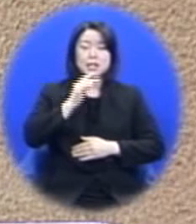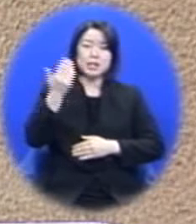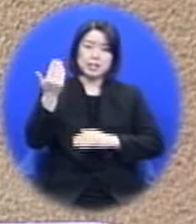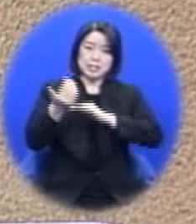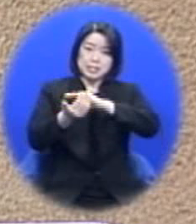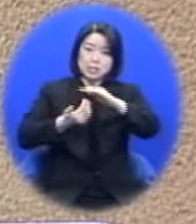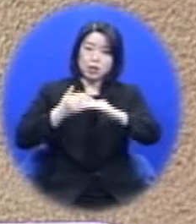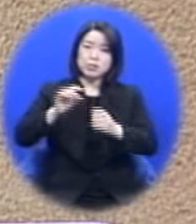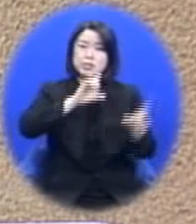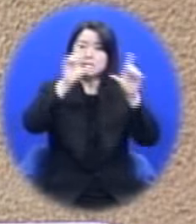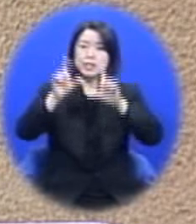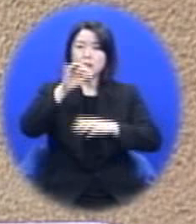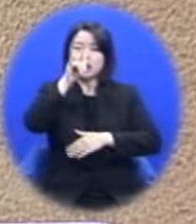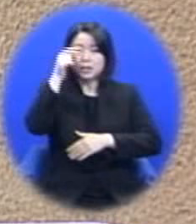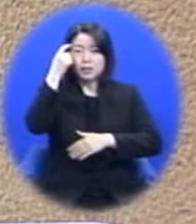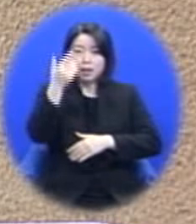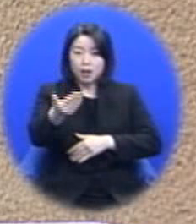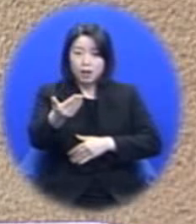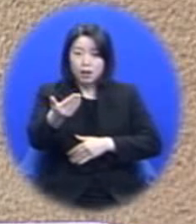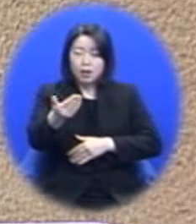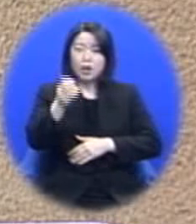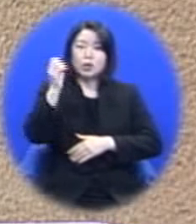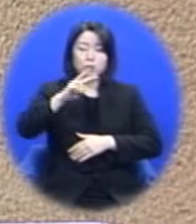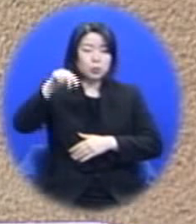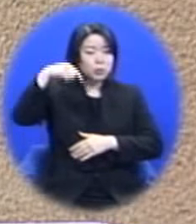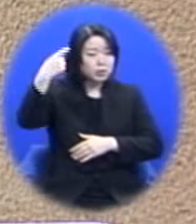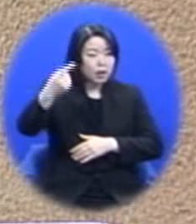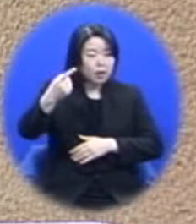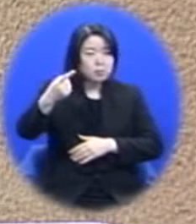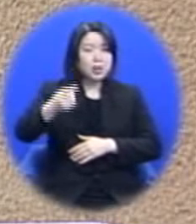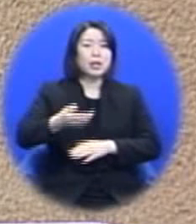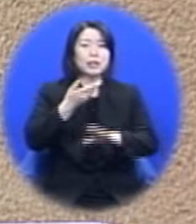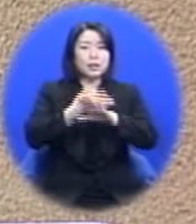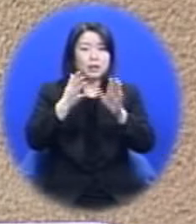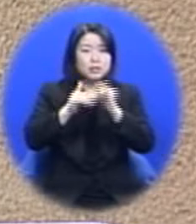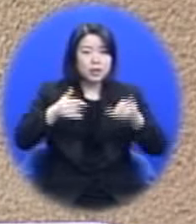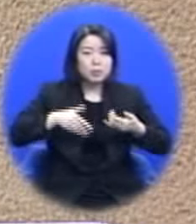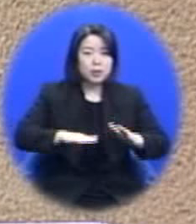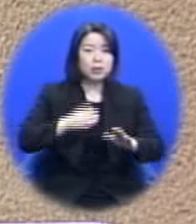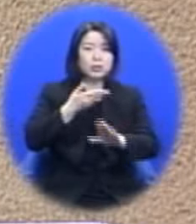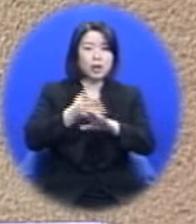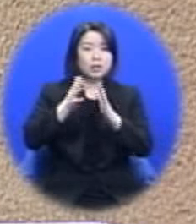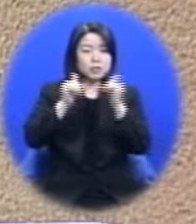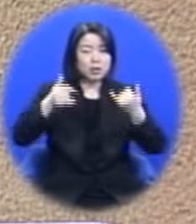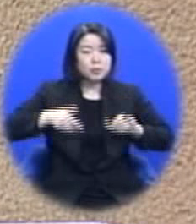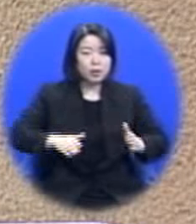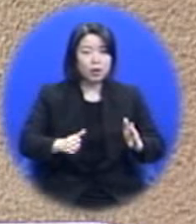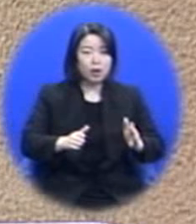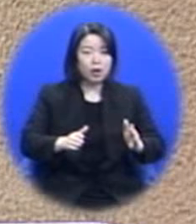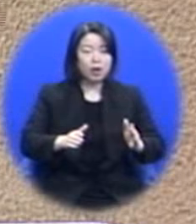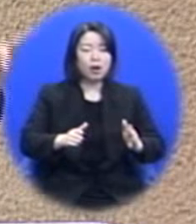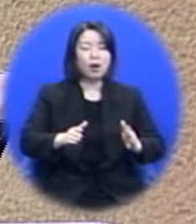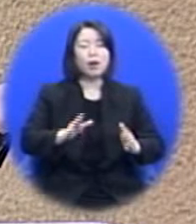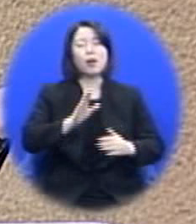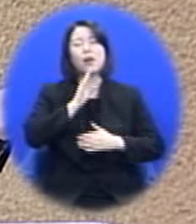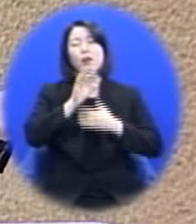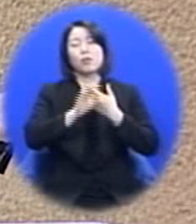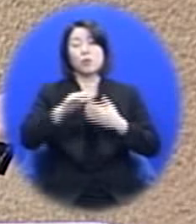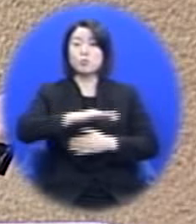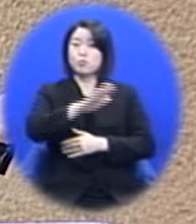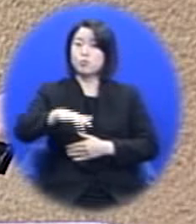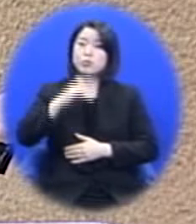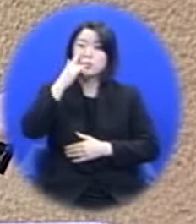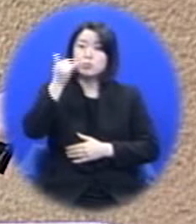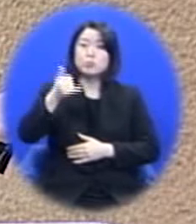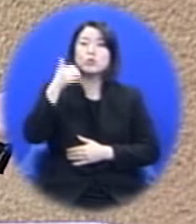우리가 계속 또 다른 사람으로 태어나고 또 다른 사람으로 태어난다. 그러면 우리 부모는 누굽니까